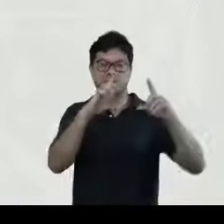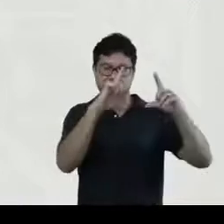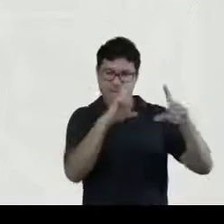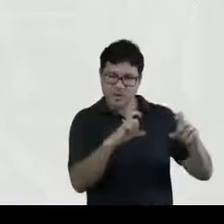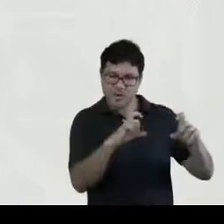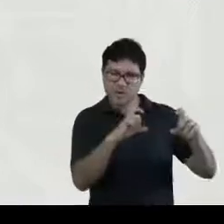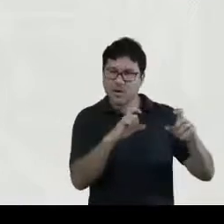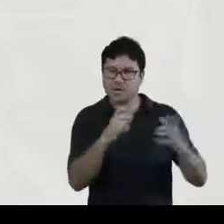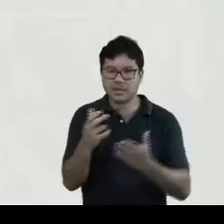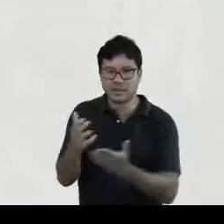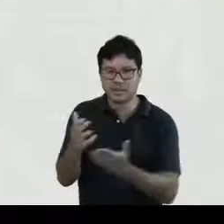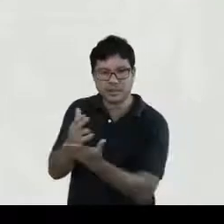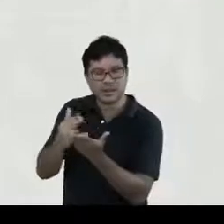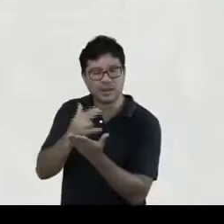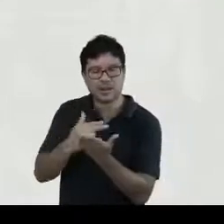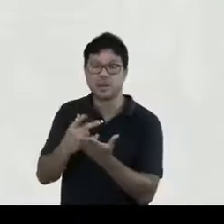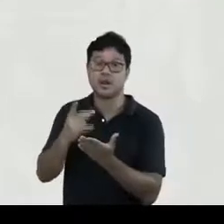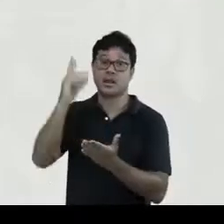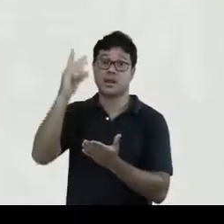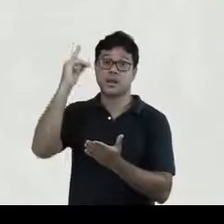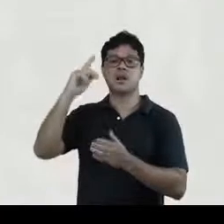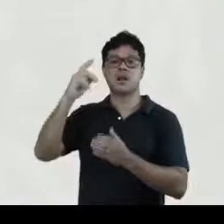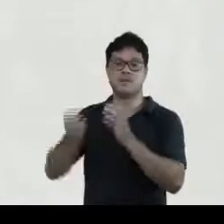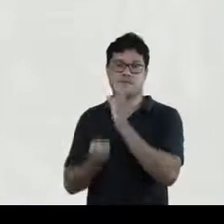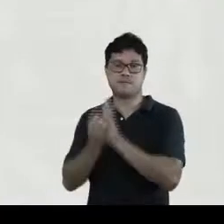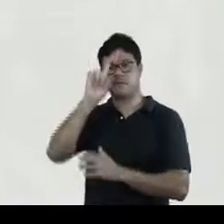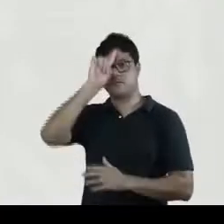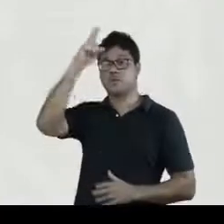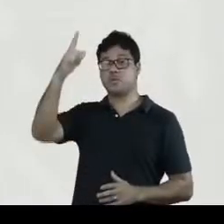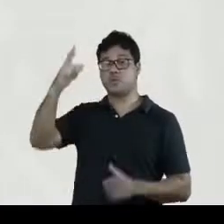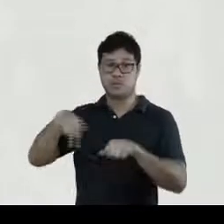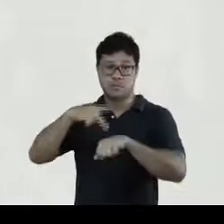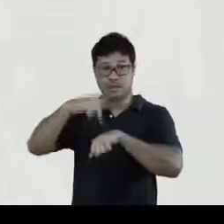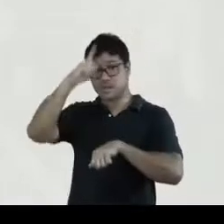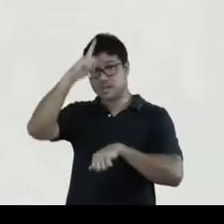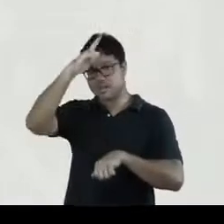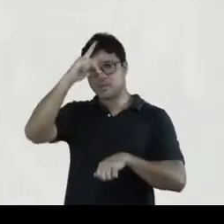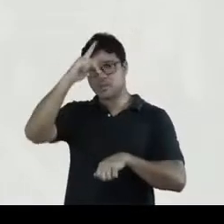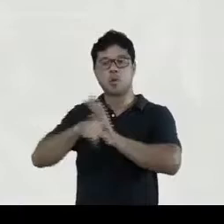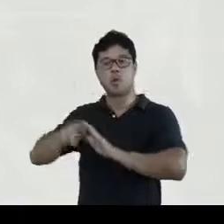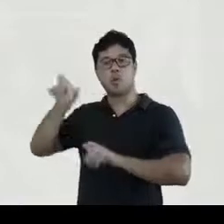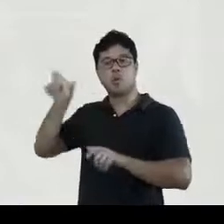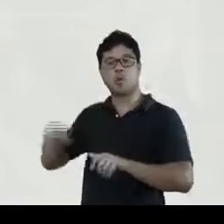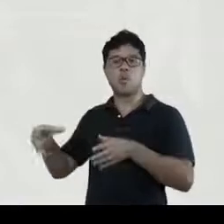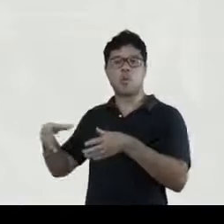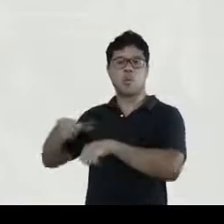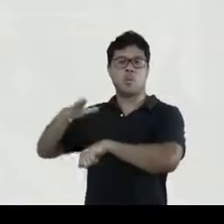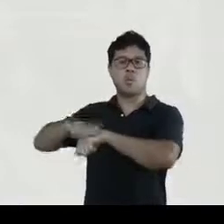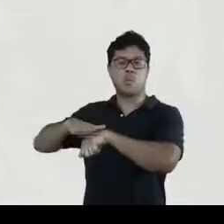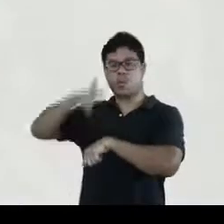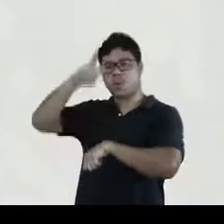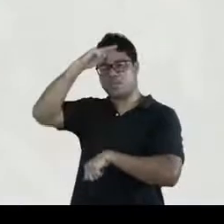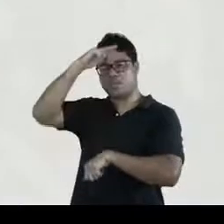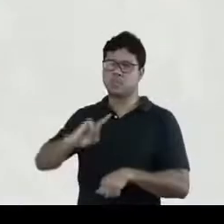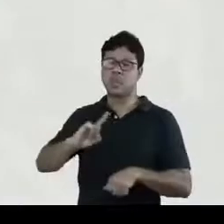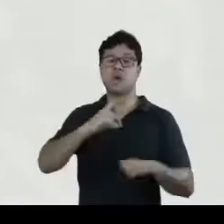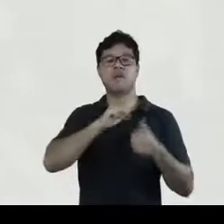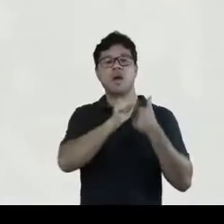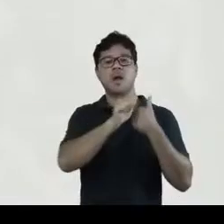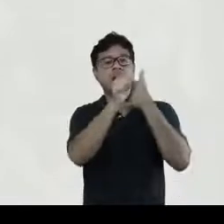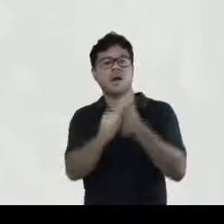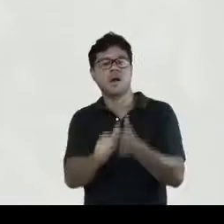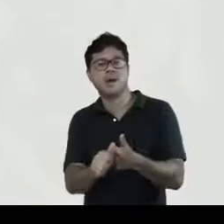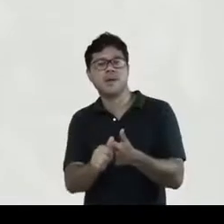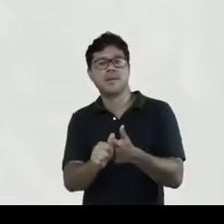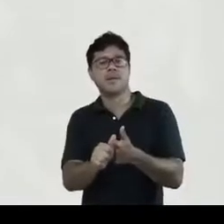ist kein Spezifikum deutscher Drucke kommt mit der Lithographie Ende des 19. Jahrhunderts an